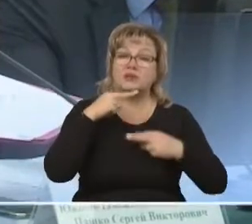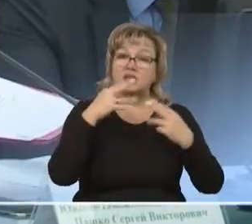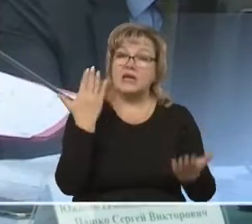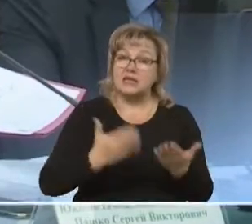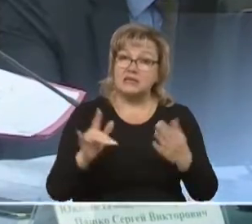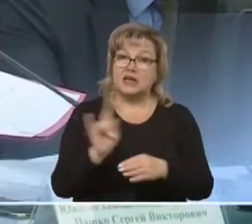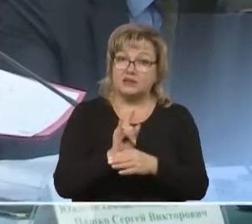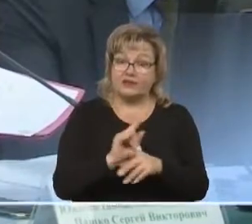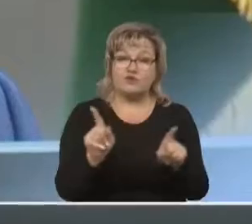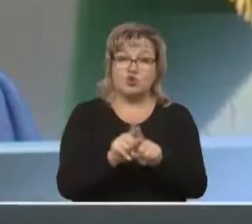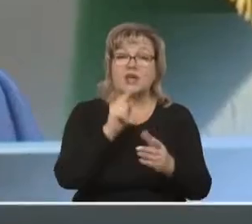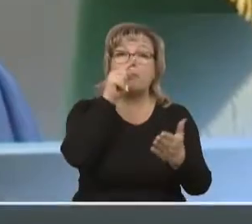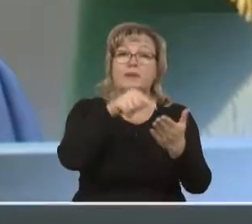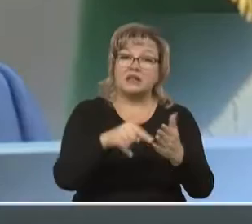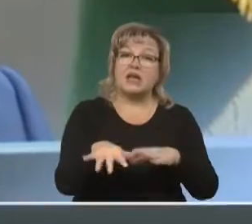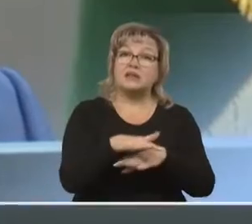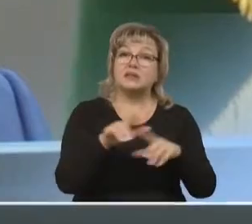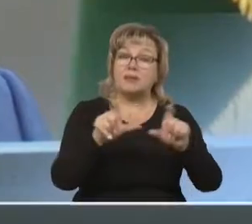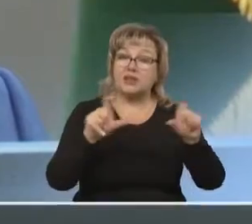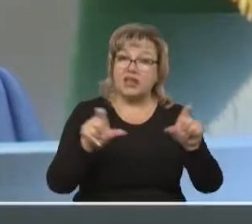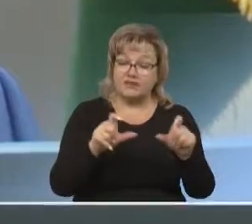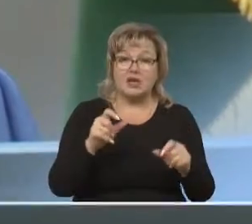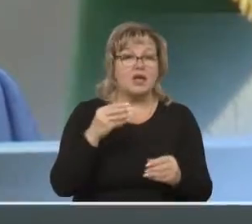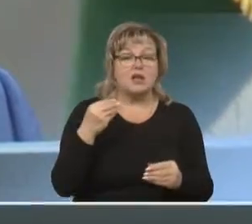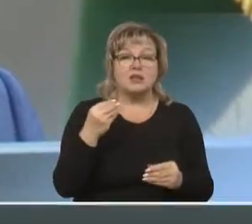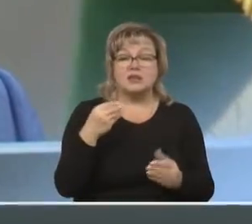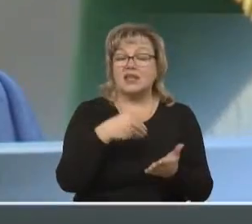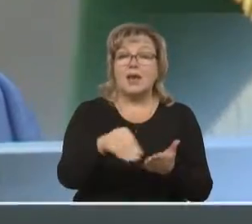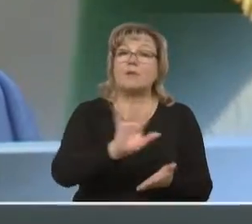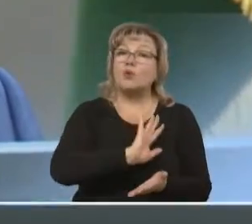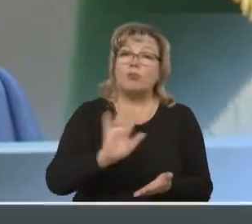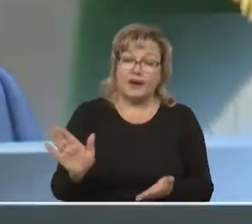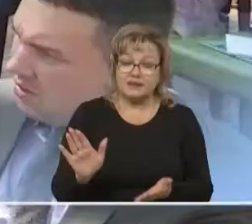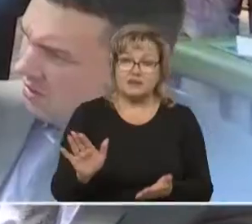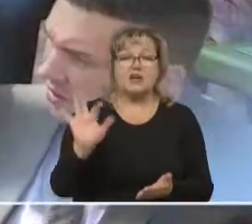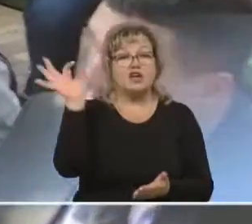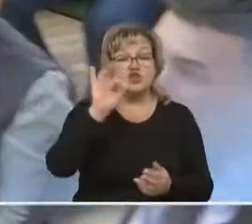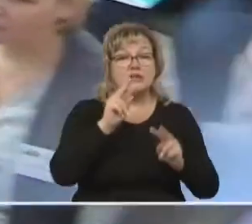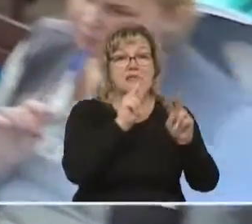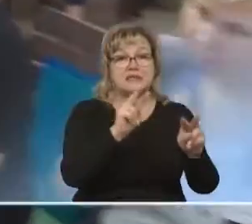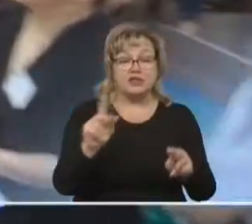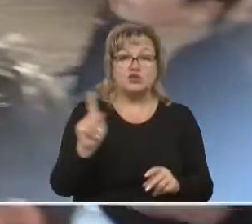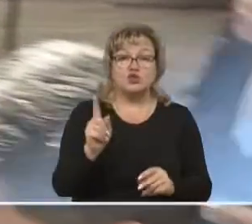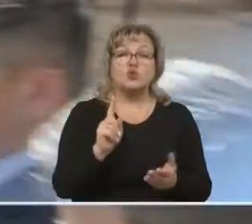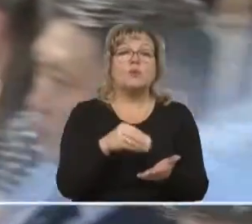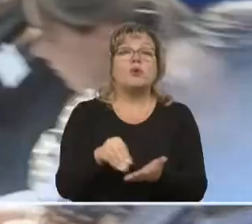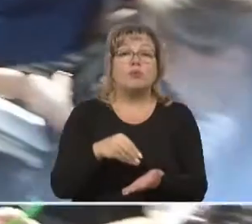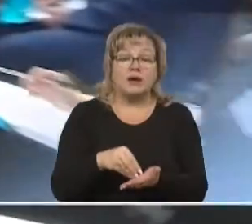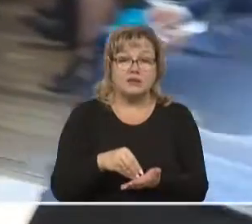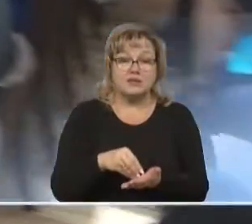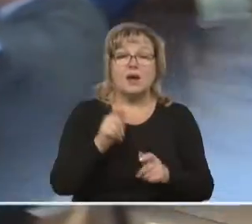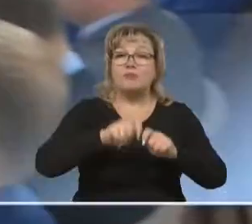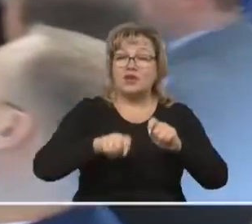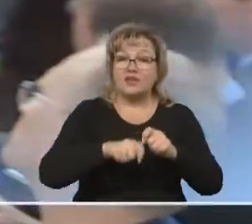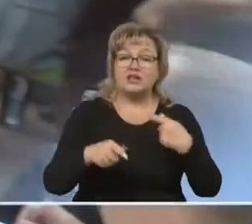Если контрафакт все же попадает на прилавки, не поощряйте рублем сомнительных производителей, тщательно следите за тем, что покупаете, проверяйте